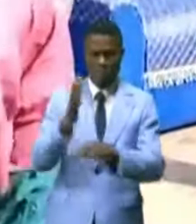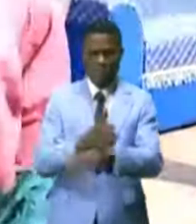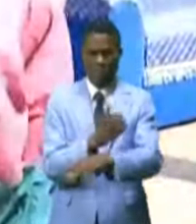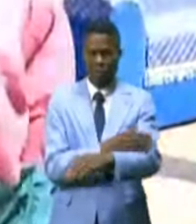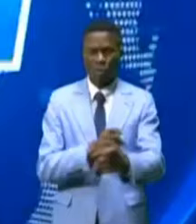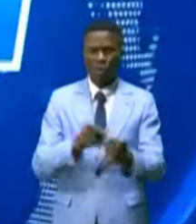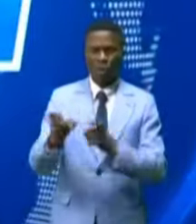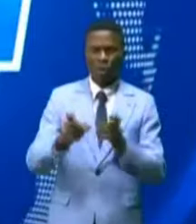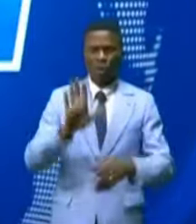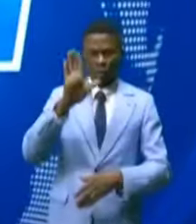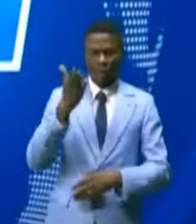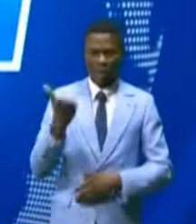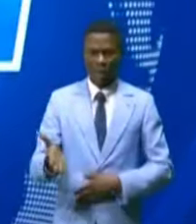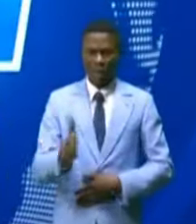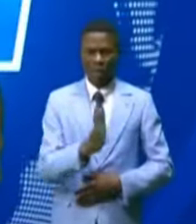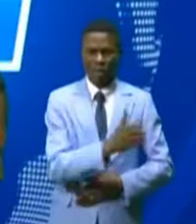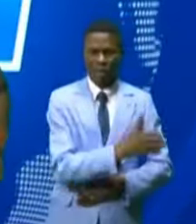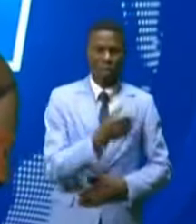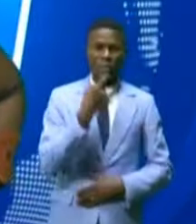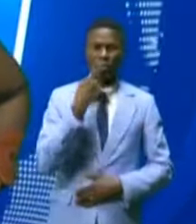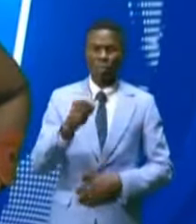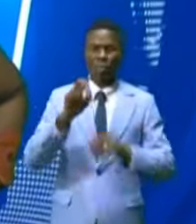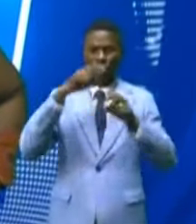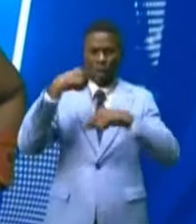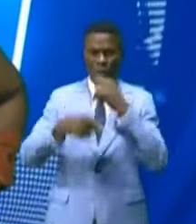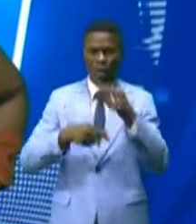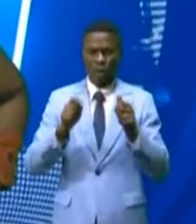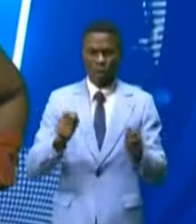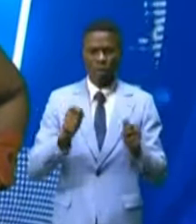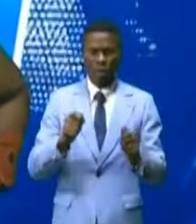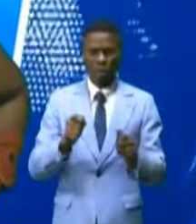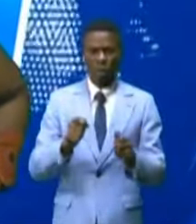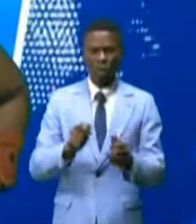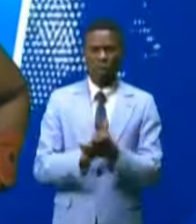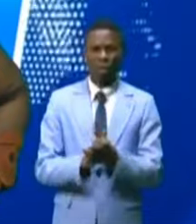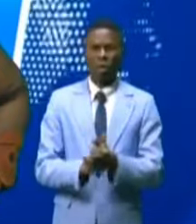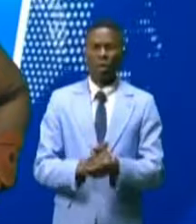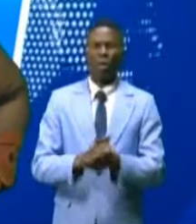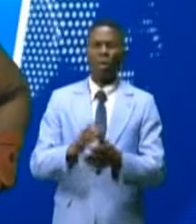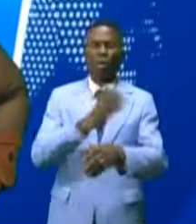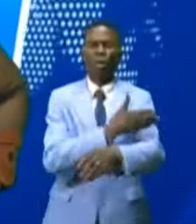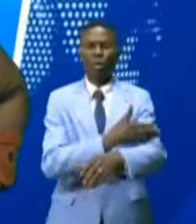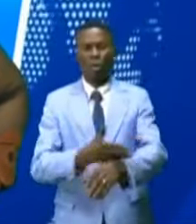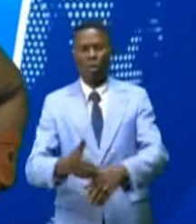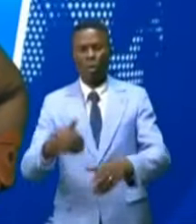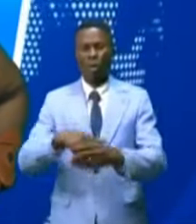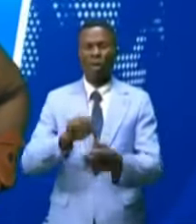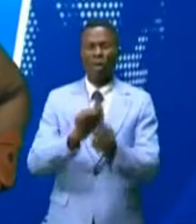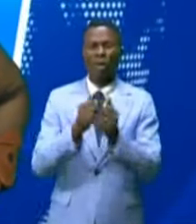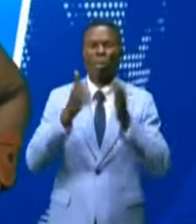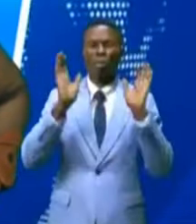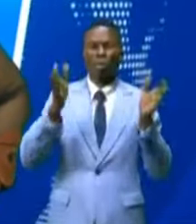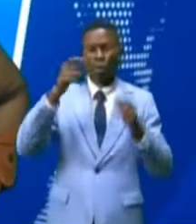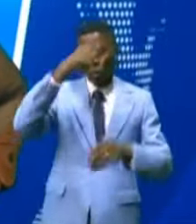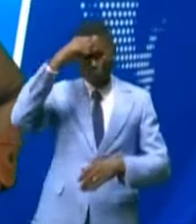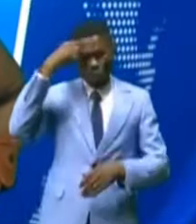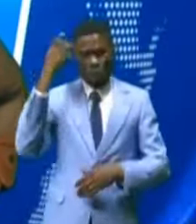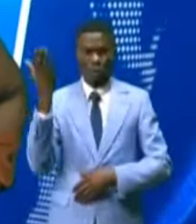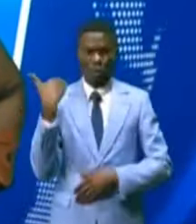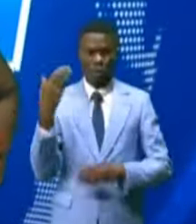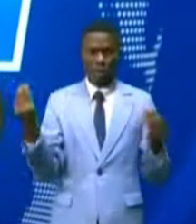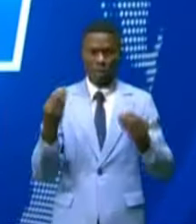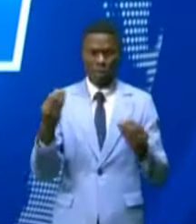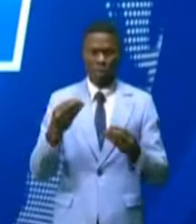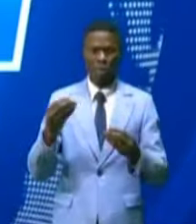filières. Je l'ai dit à l'ouverture de ce journal, plongé depuis plusieurs mois dans une situation de pénurie d'eau à la suite de